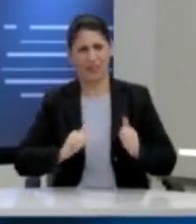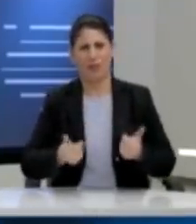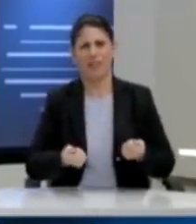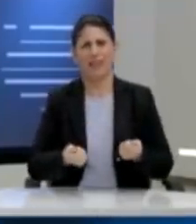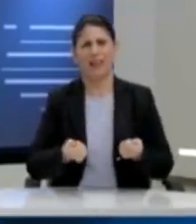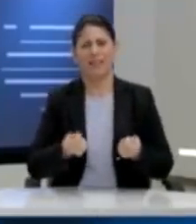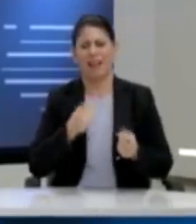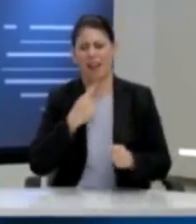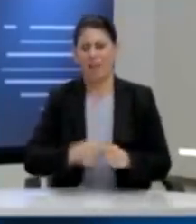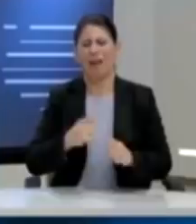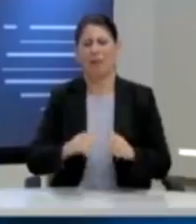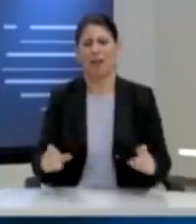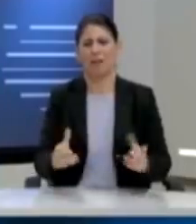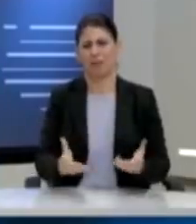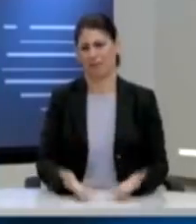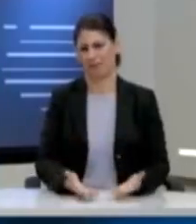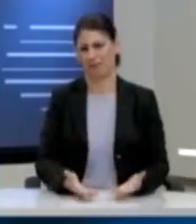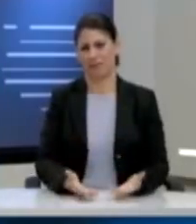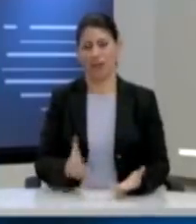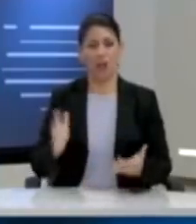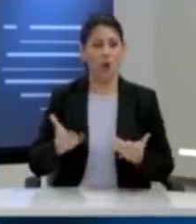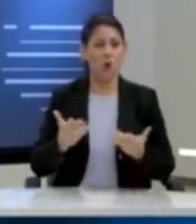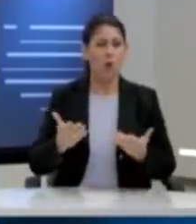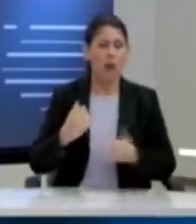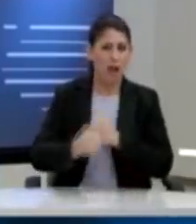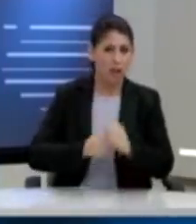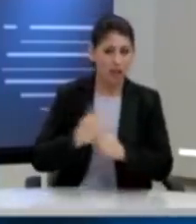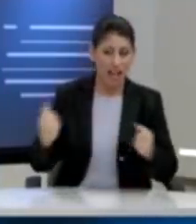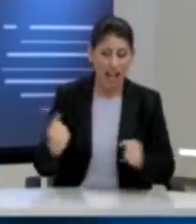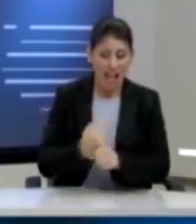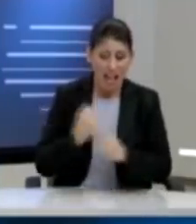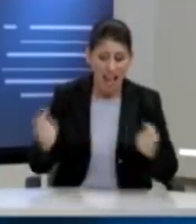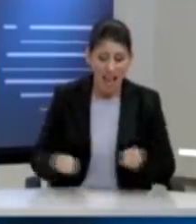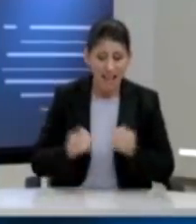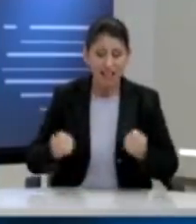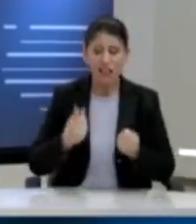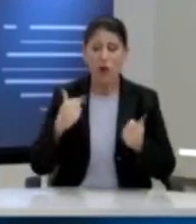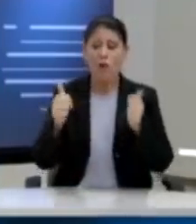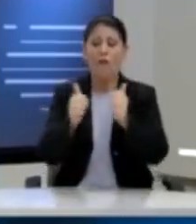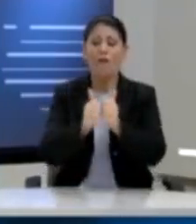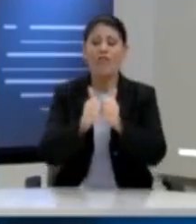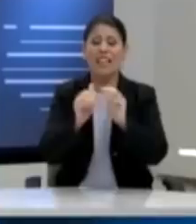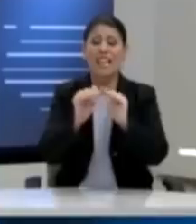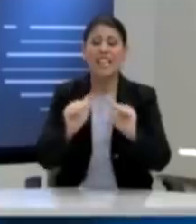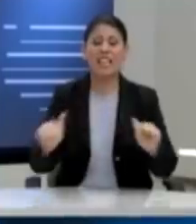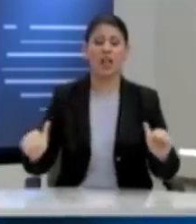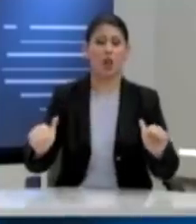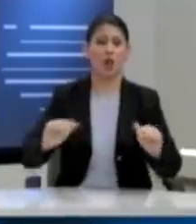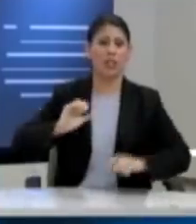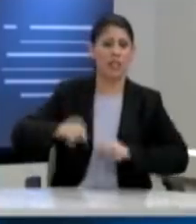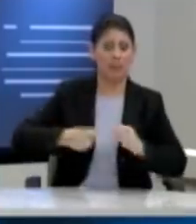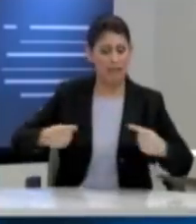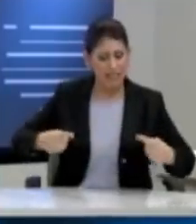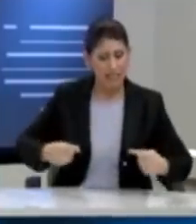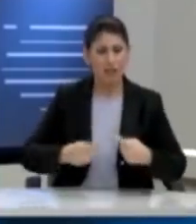απλά πράγματα. Όλα τα χρόνια, όταν το εργατικό κίνημα, το φιλιρινικό κίνημα συγκρούονταν,